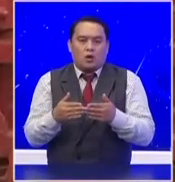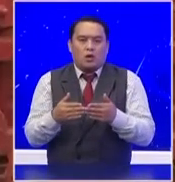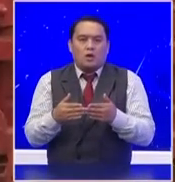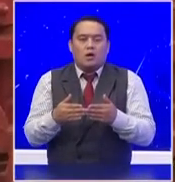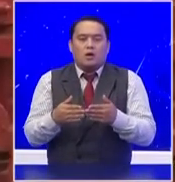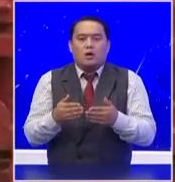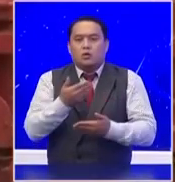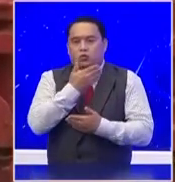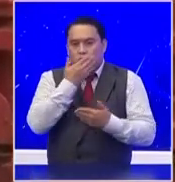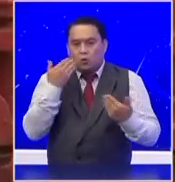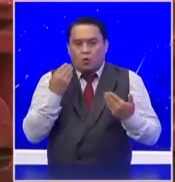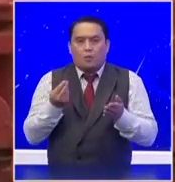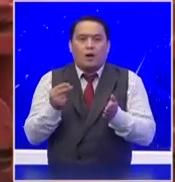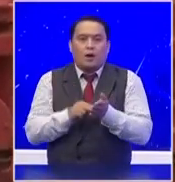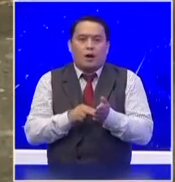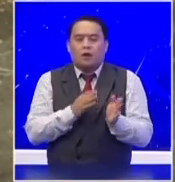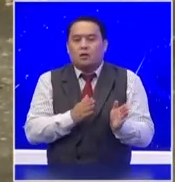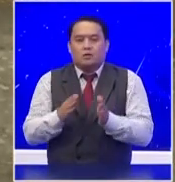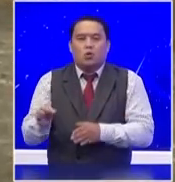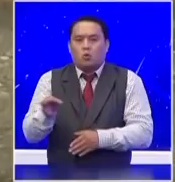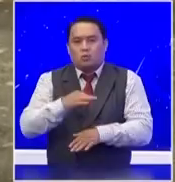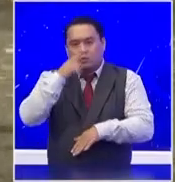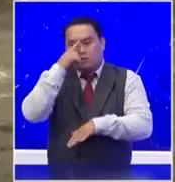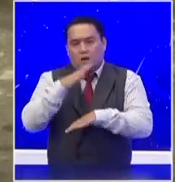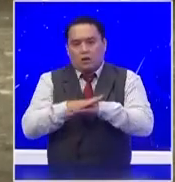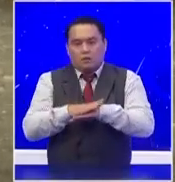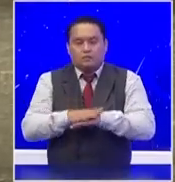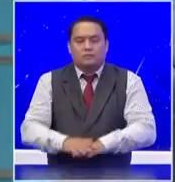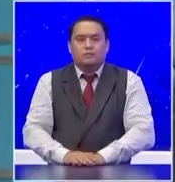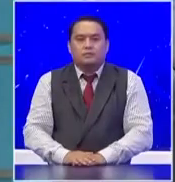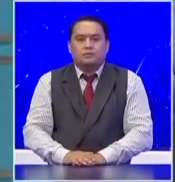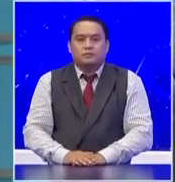тұйығы жоқ аудандардағы баға тұрақтылығын облыстық әкімдік қадағаламақ.